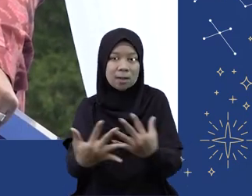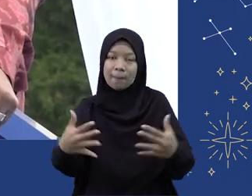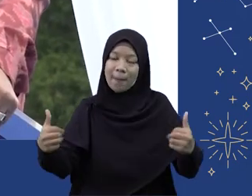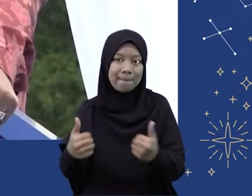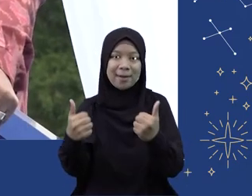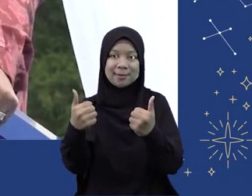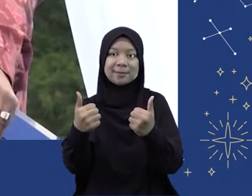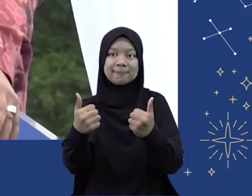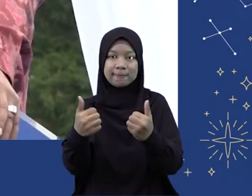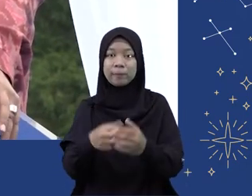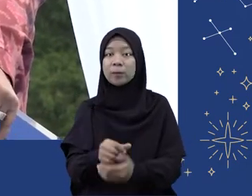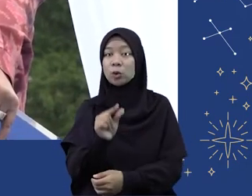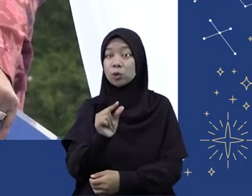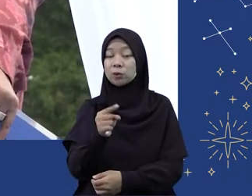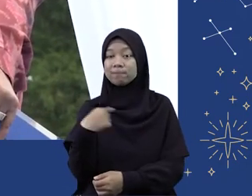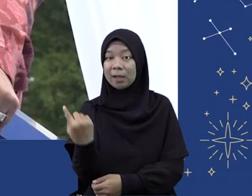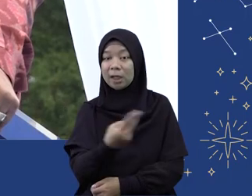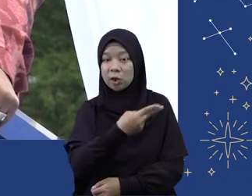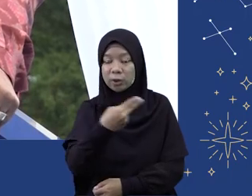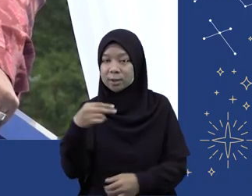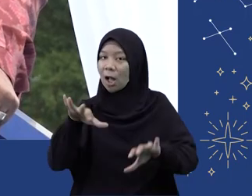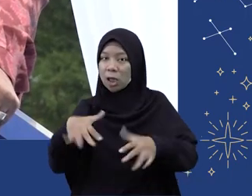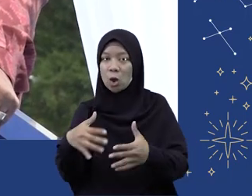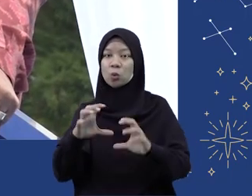kita maupun masyarakat global